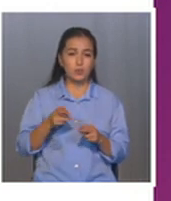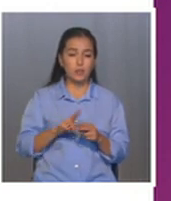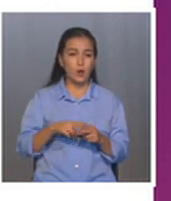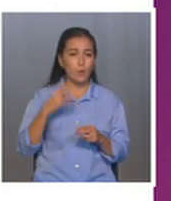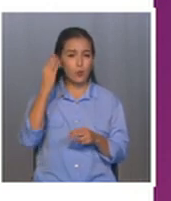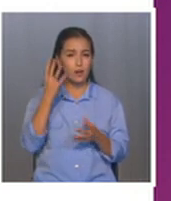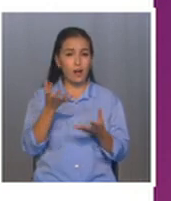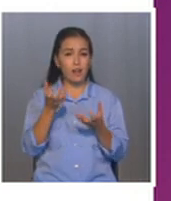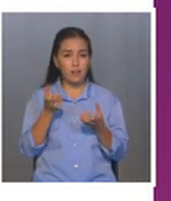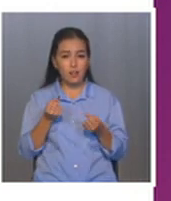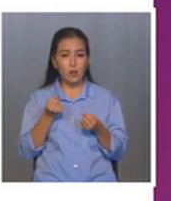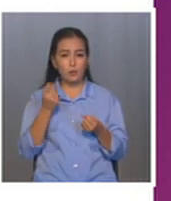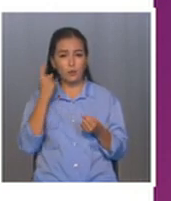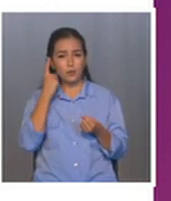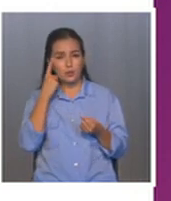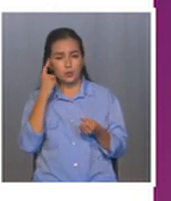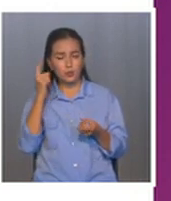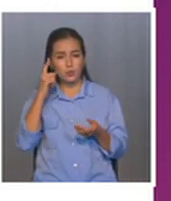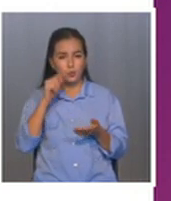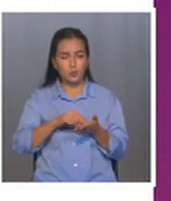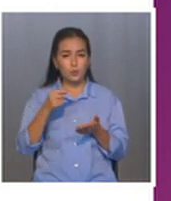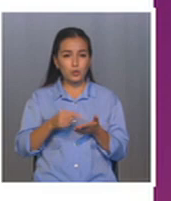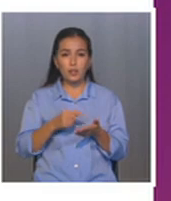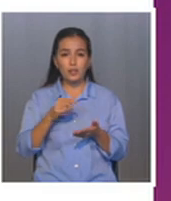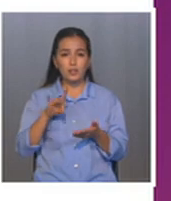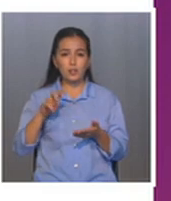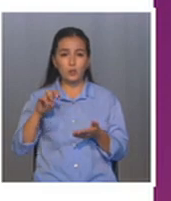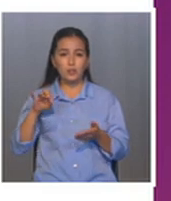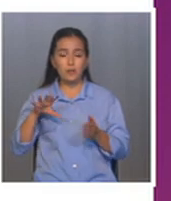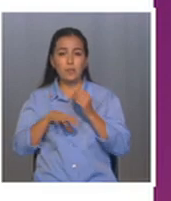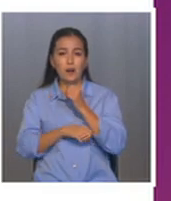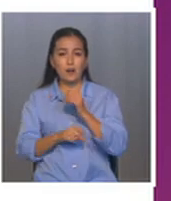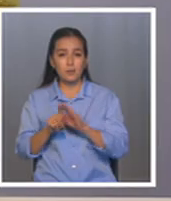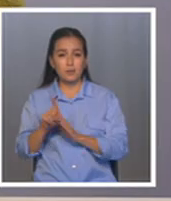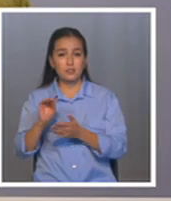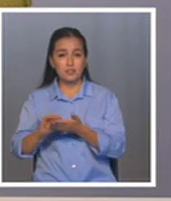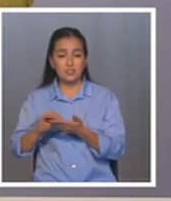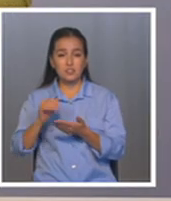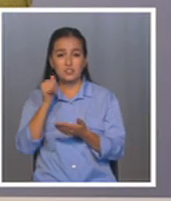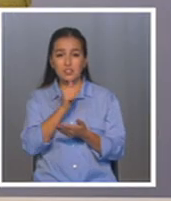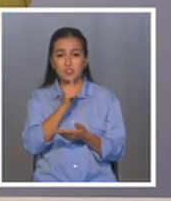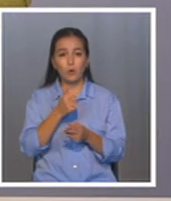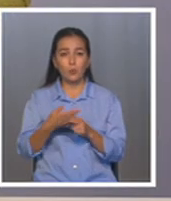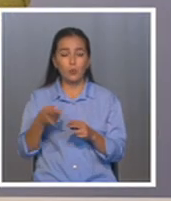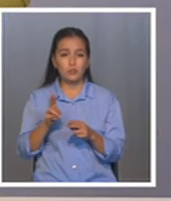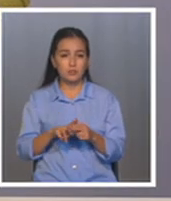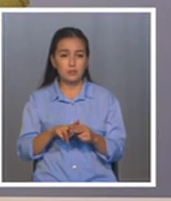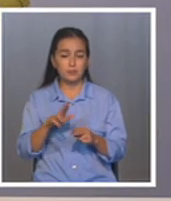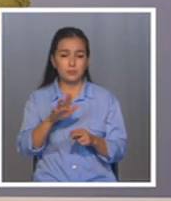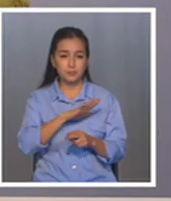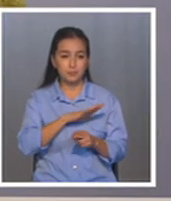алған, көңілге түйген трилогияның ең әуелі соңынан бастап жасылу сыры осы еді» деген екен